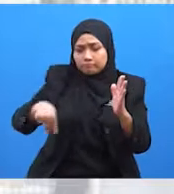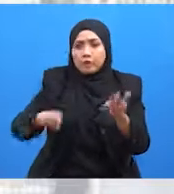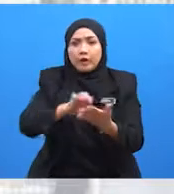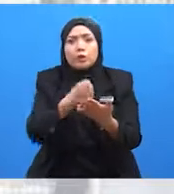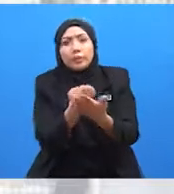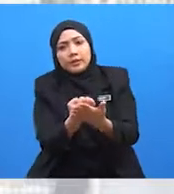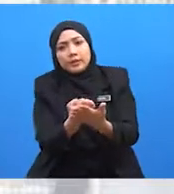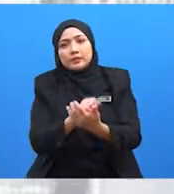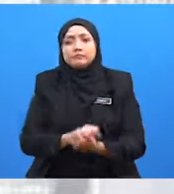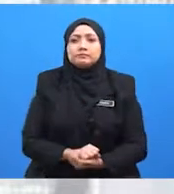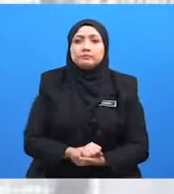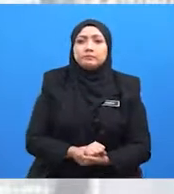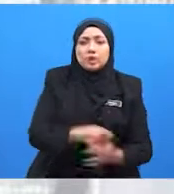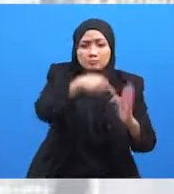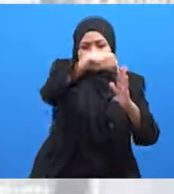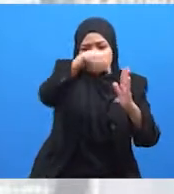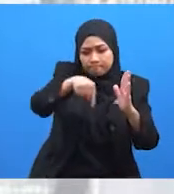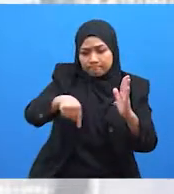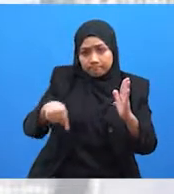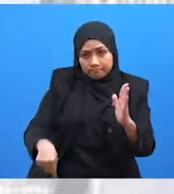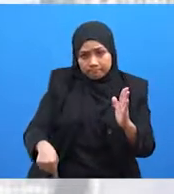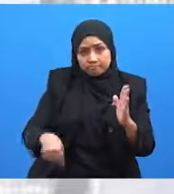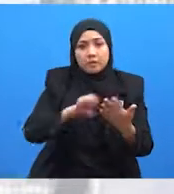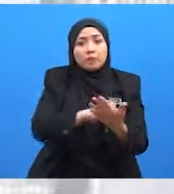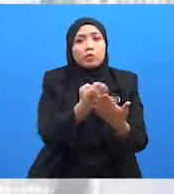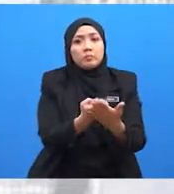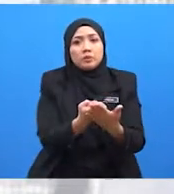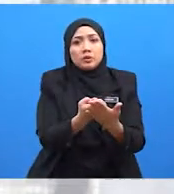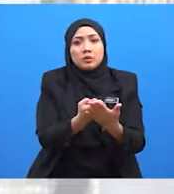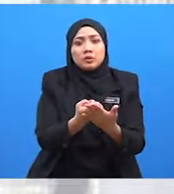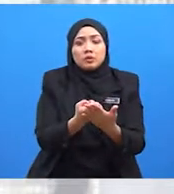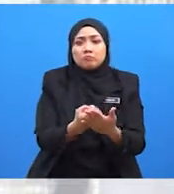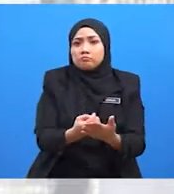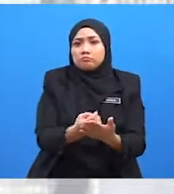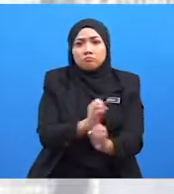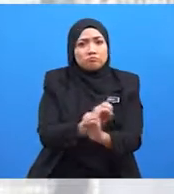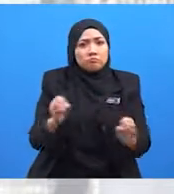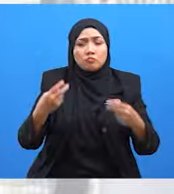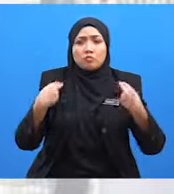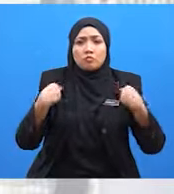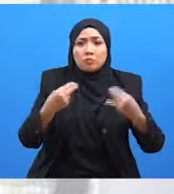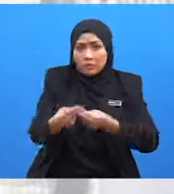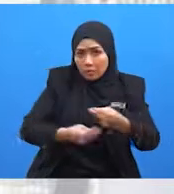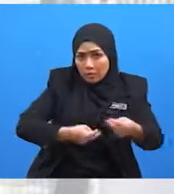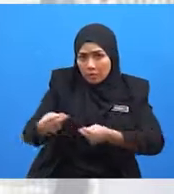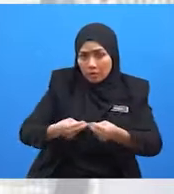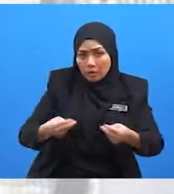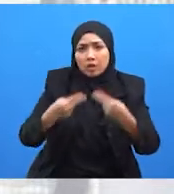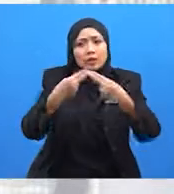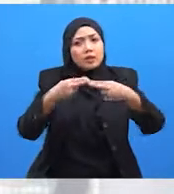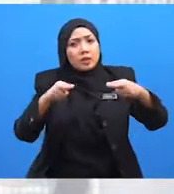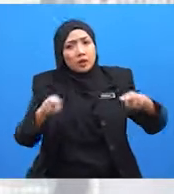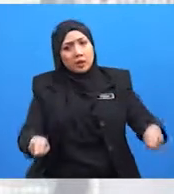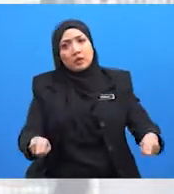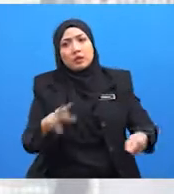Kemelesetan ekonomi akan menyebabkan perniagaan kehilangan sebahagian